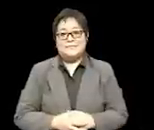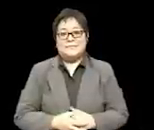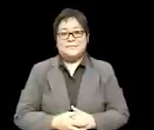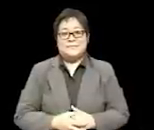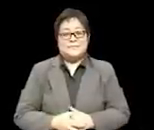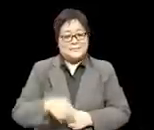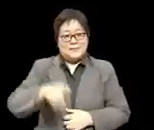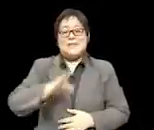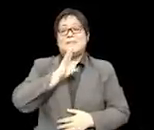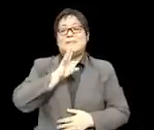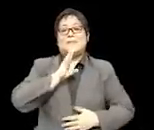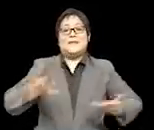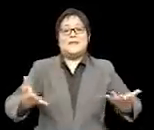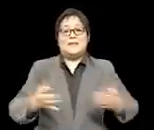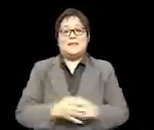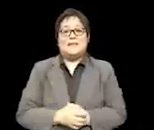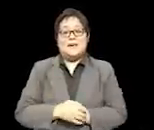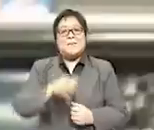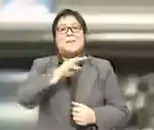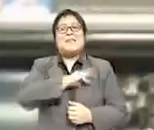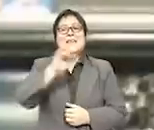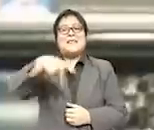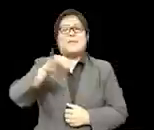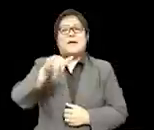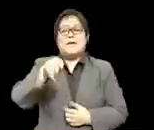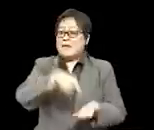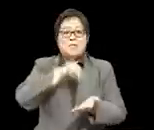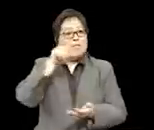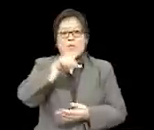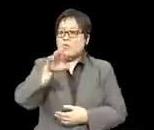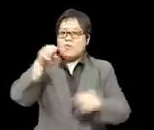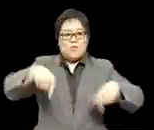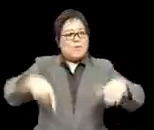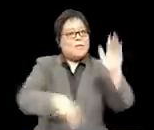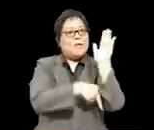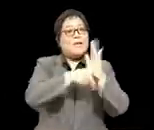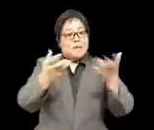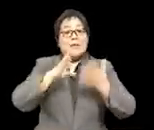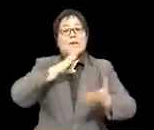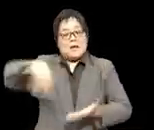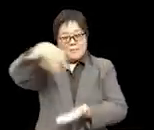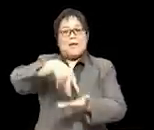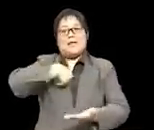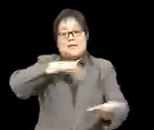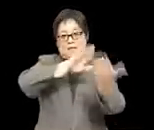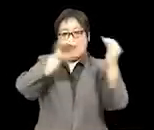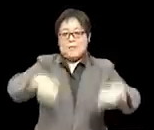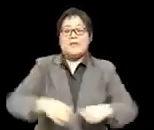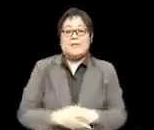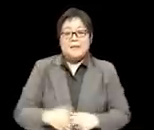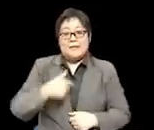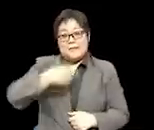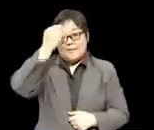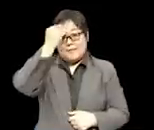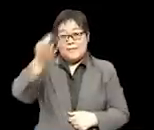ini bercakap menderita ayam ini bukan zuwa ini Palembang oke karena tetap bangun siakaddev Iya kenapa